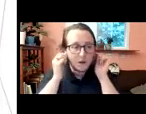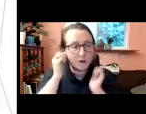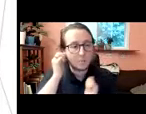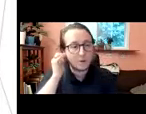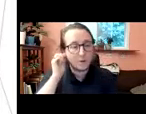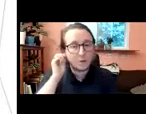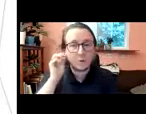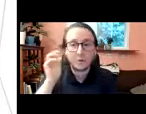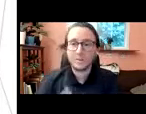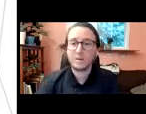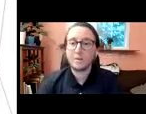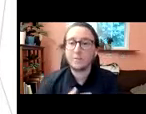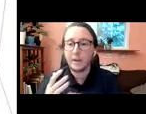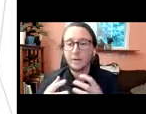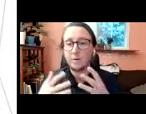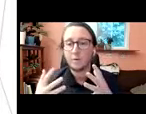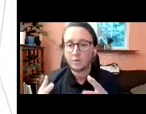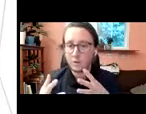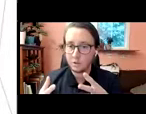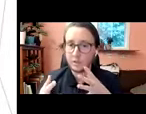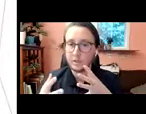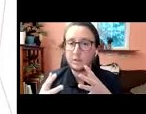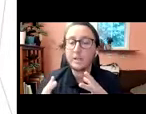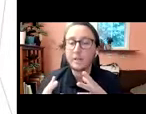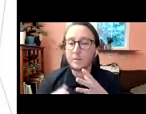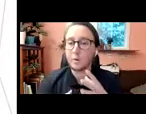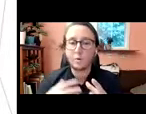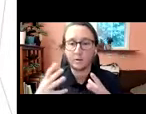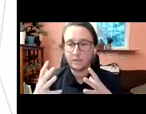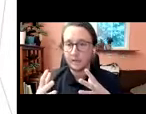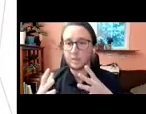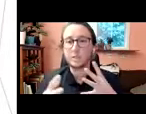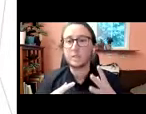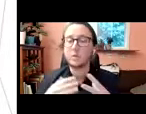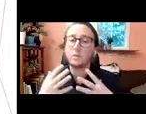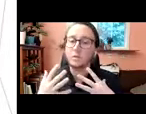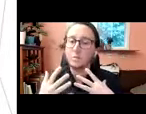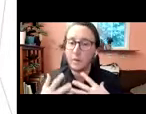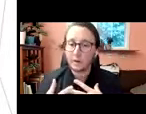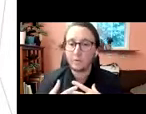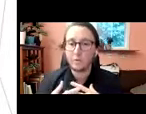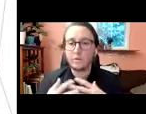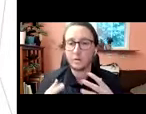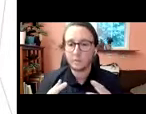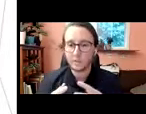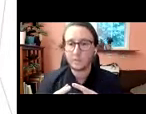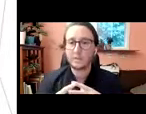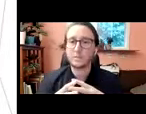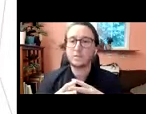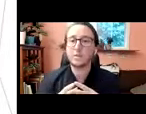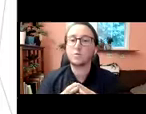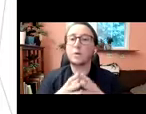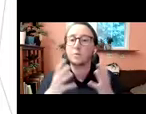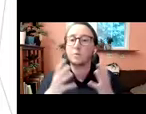qui ont une source disons, de lettres différentes. Ça, ce sont les citations des participants. Le sujet